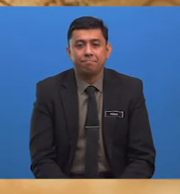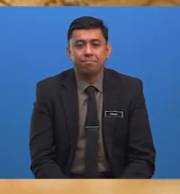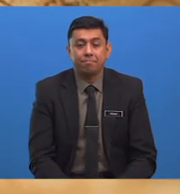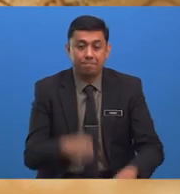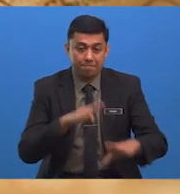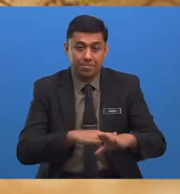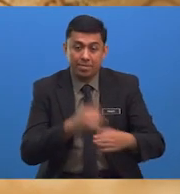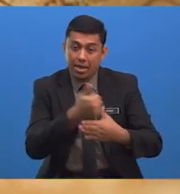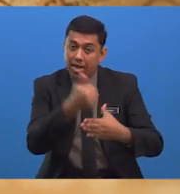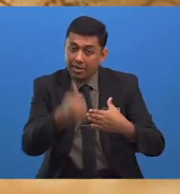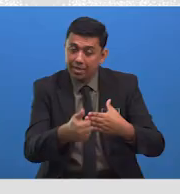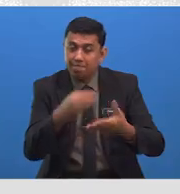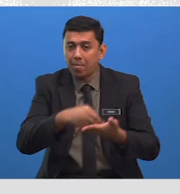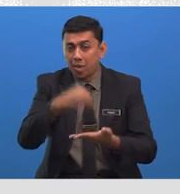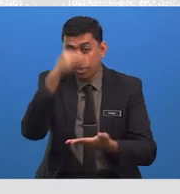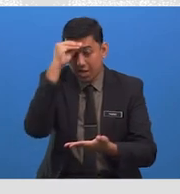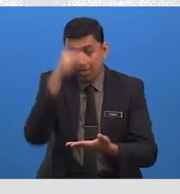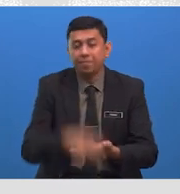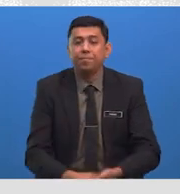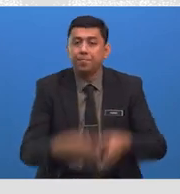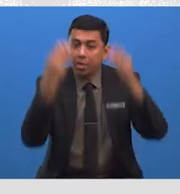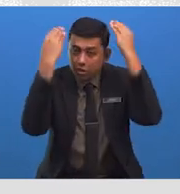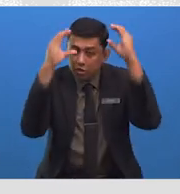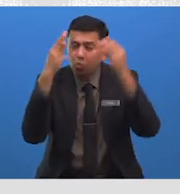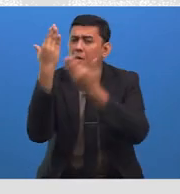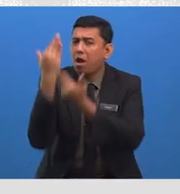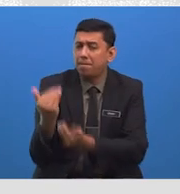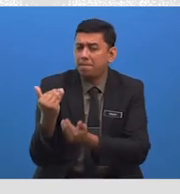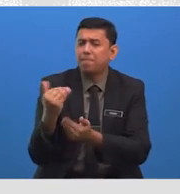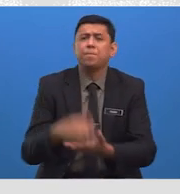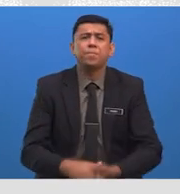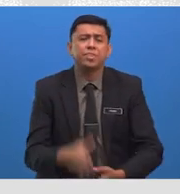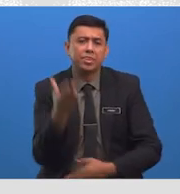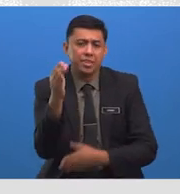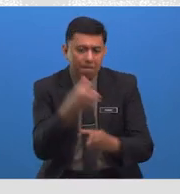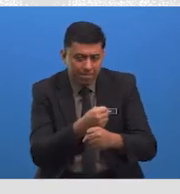Pada akhir pembelajaran ini, cikgu berharap anda dapat